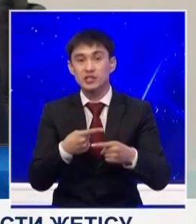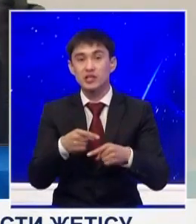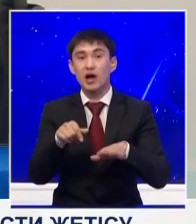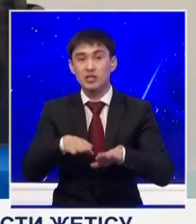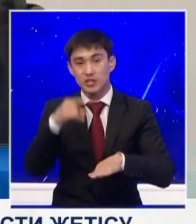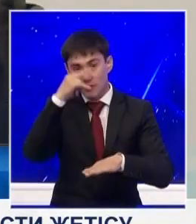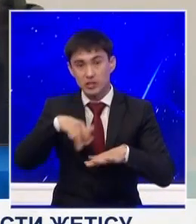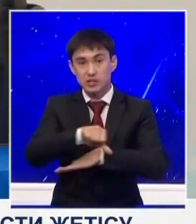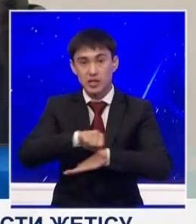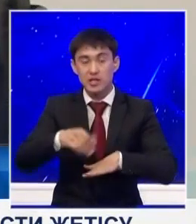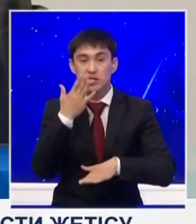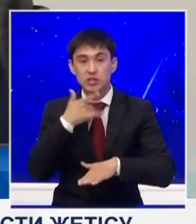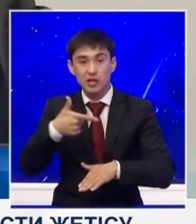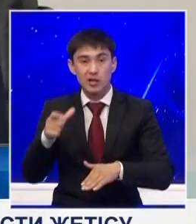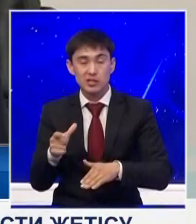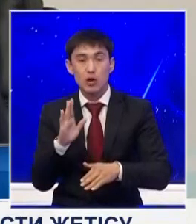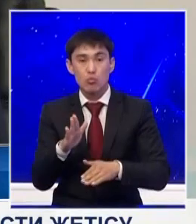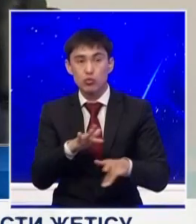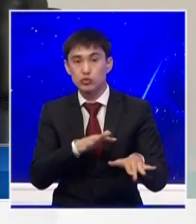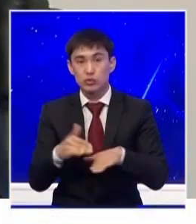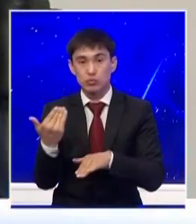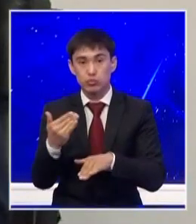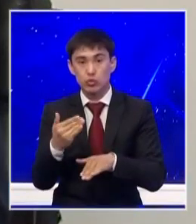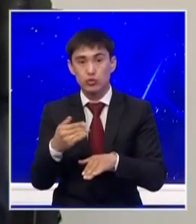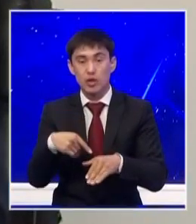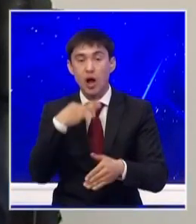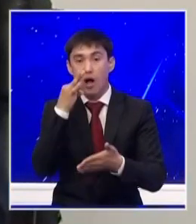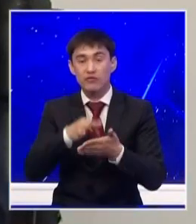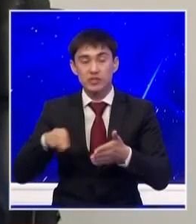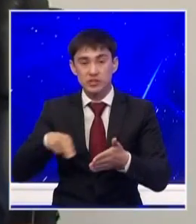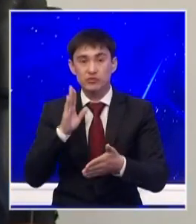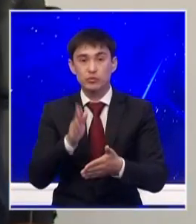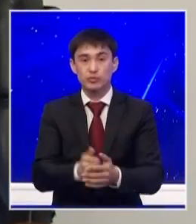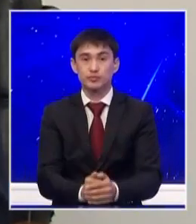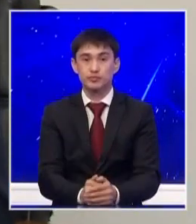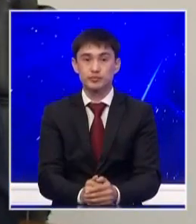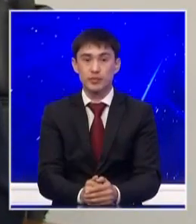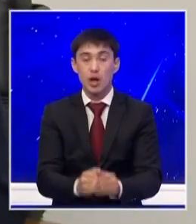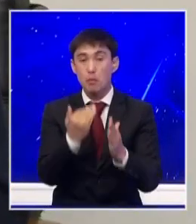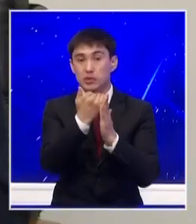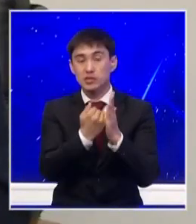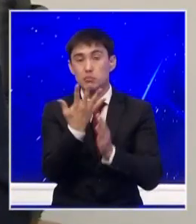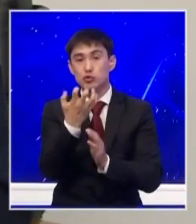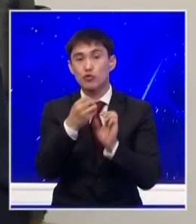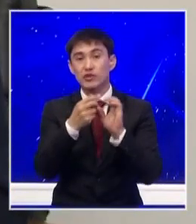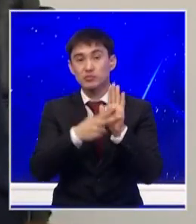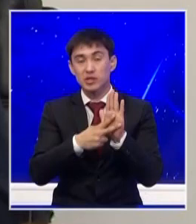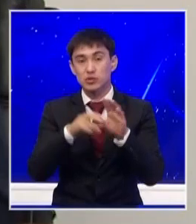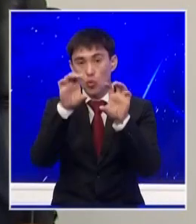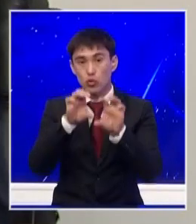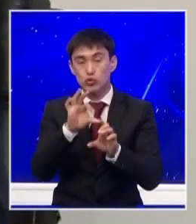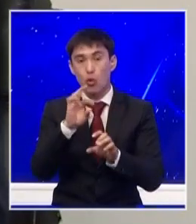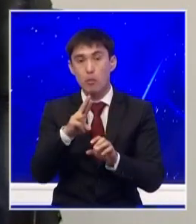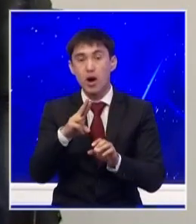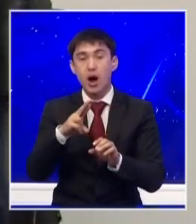на территории Казахстана иностранных граждан принимающая сторона будет привлечена к административной ответственности по статье 518 кодекса